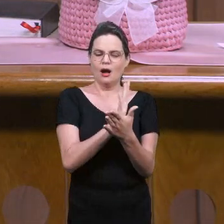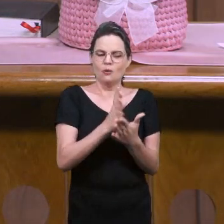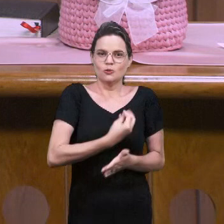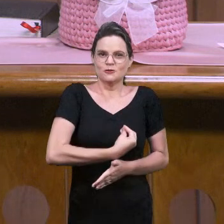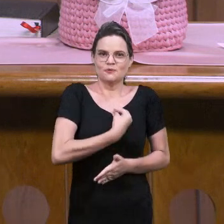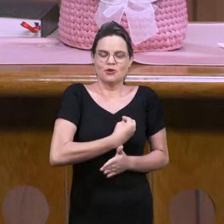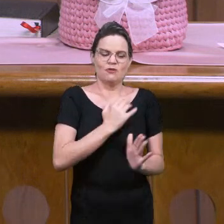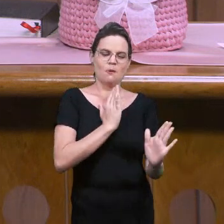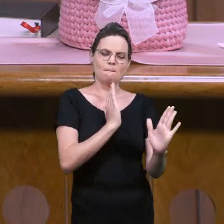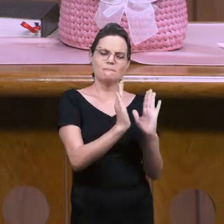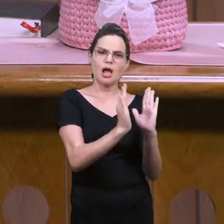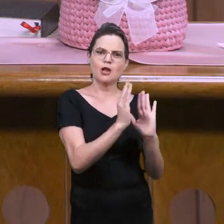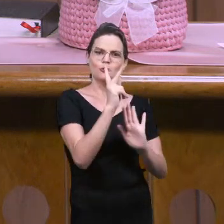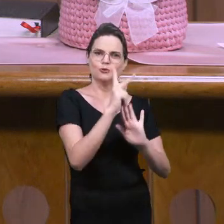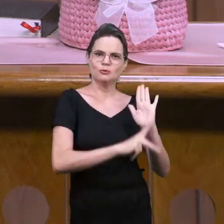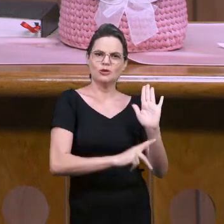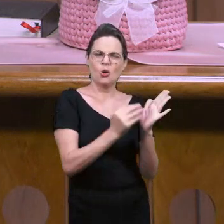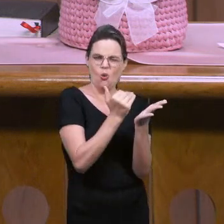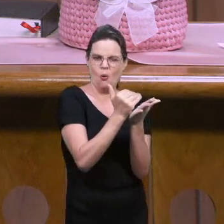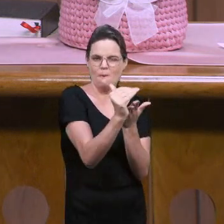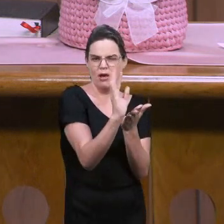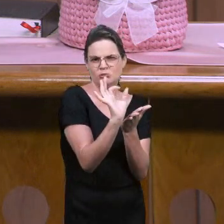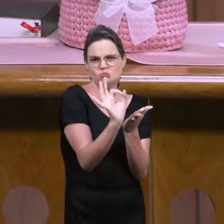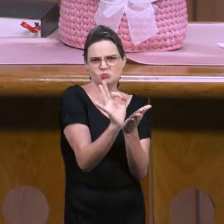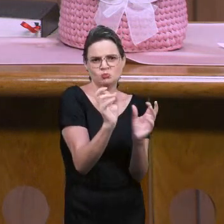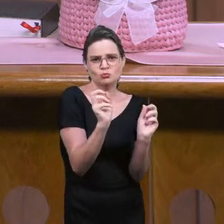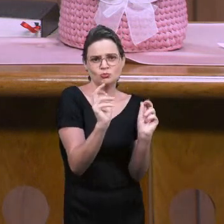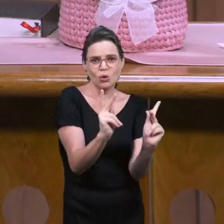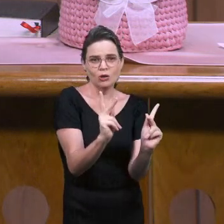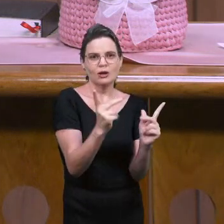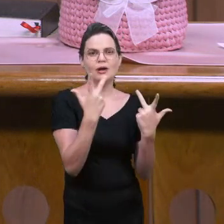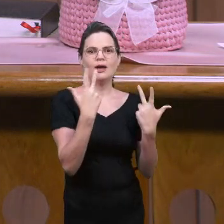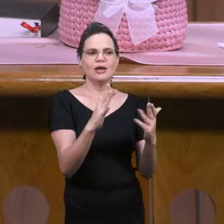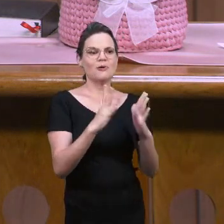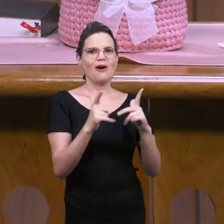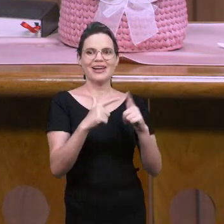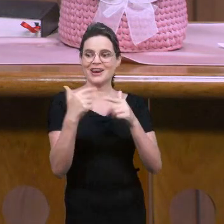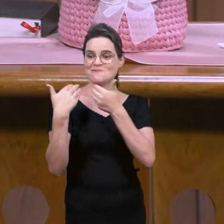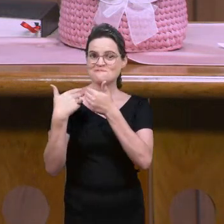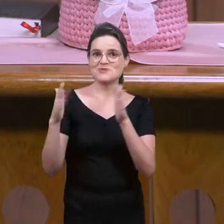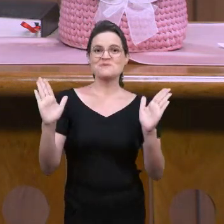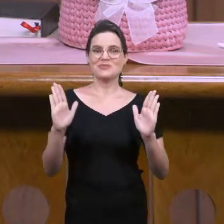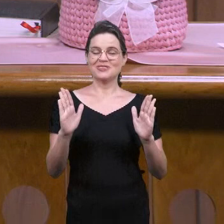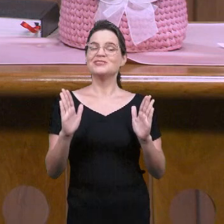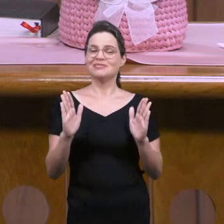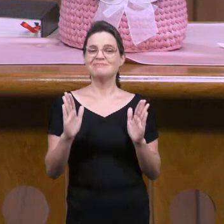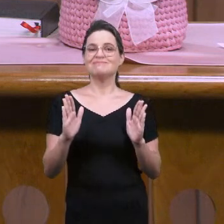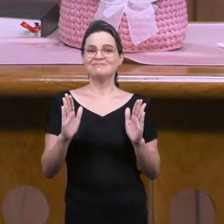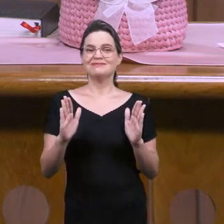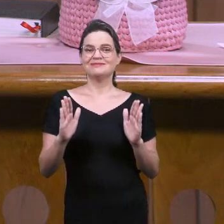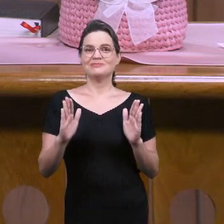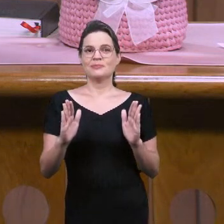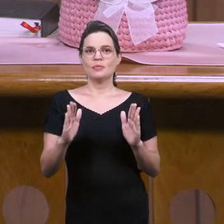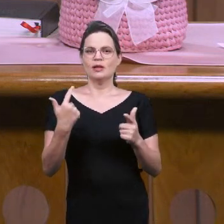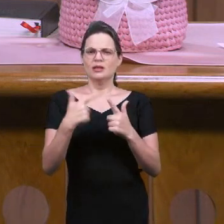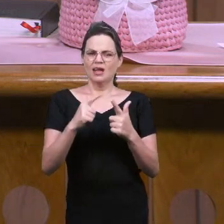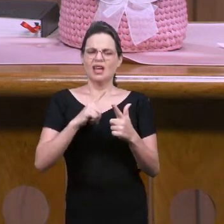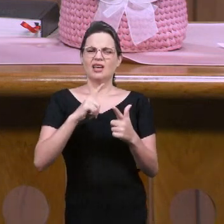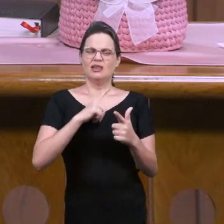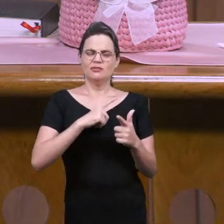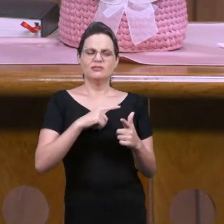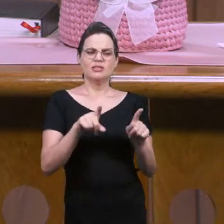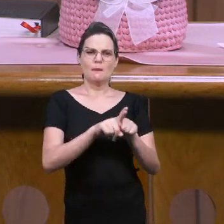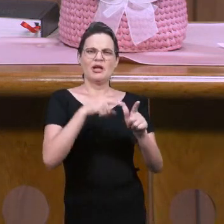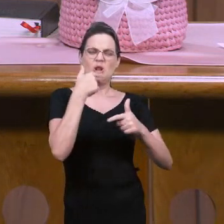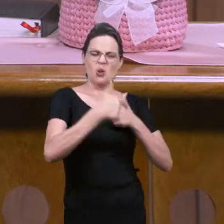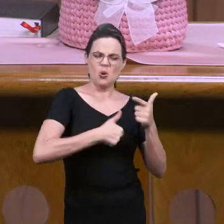de ce projet par l'Église. Quelques-uns ont vécu une partie de ce projet. Au début, l'Église primitive a vécu, n'est-ce pas, les difficultés